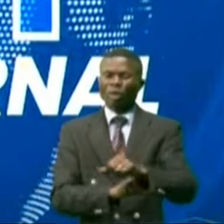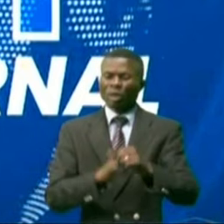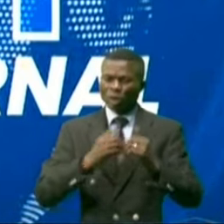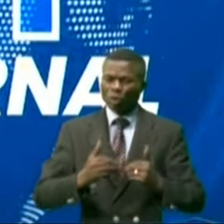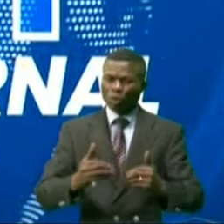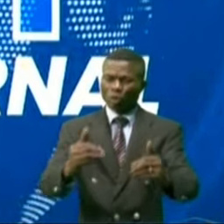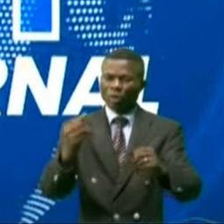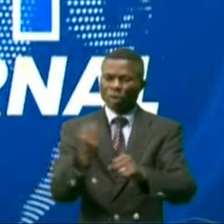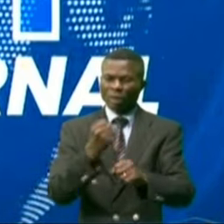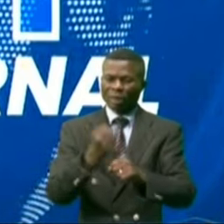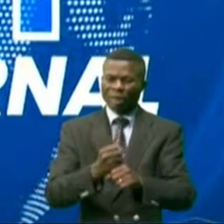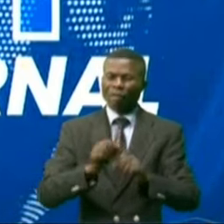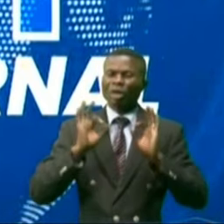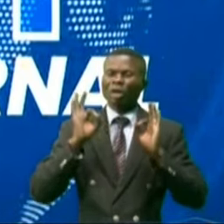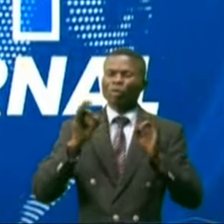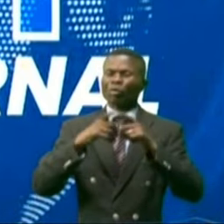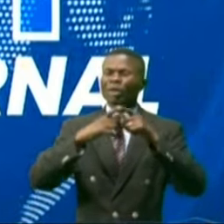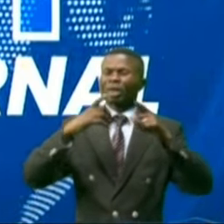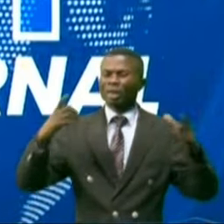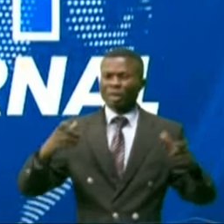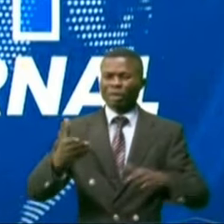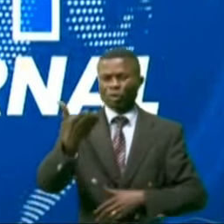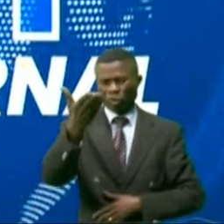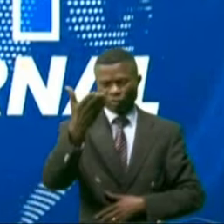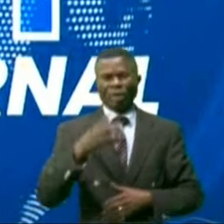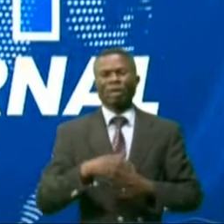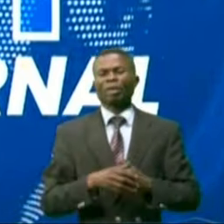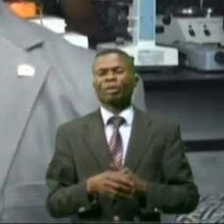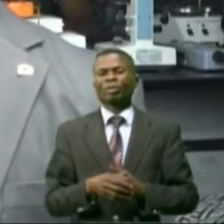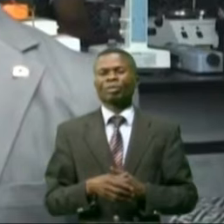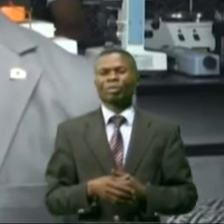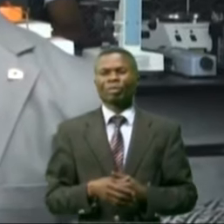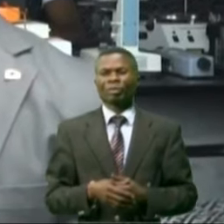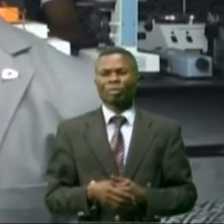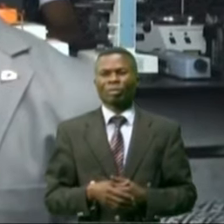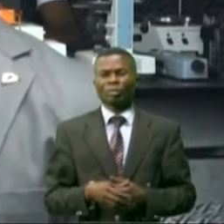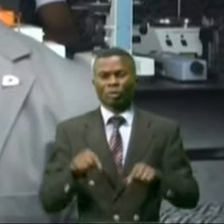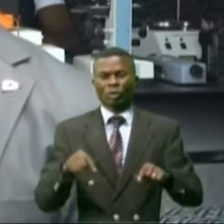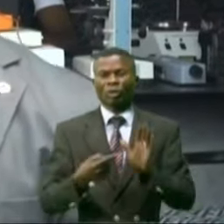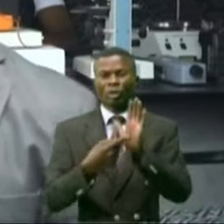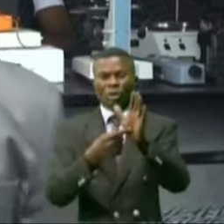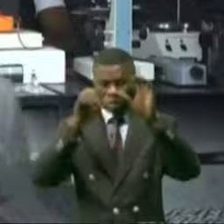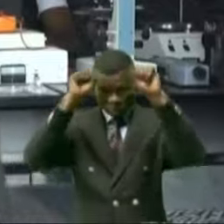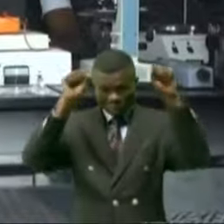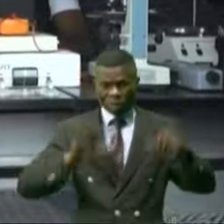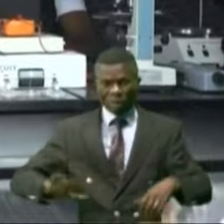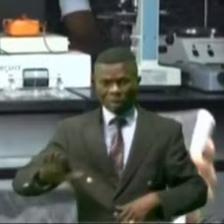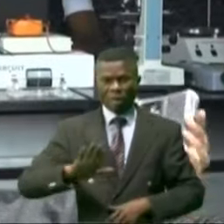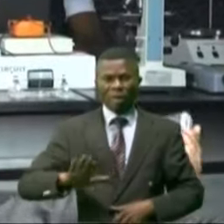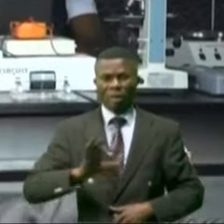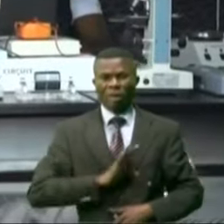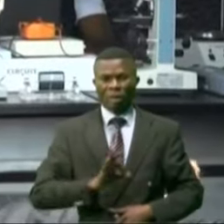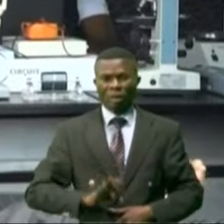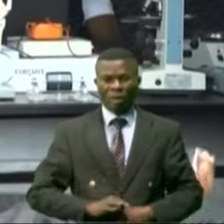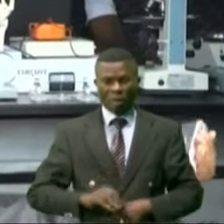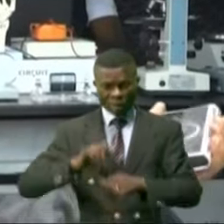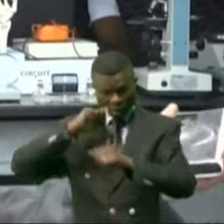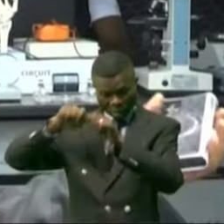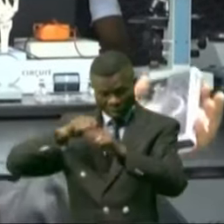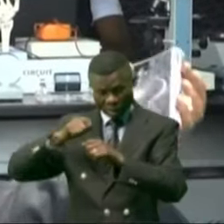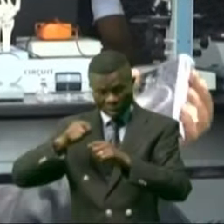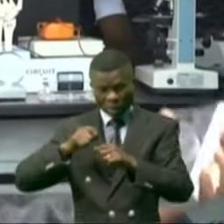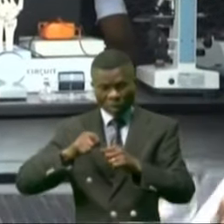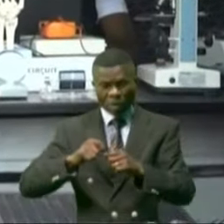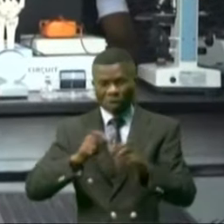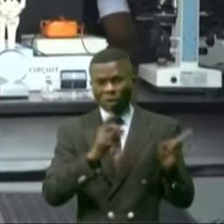promouvoir leur invention Made in RDC. Suivez. Aujourd'hui, j'ai présenté au chef de l'État ce laboratoire mobile que nous